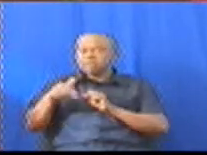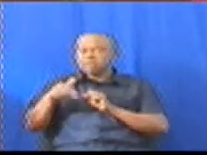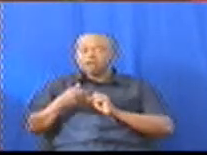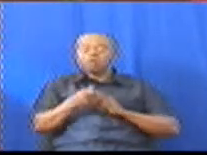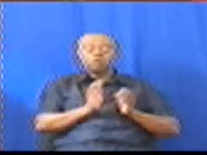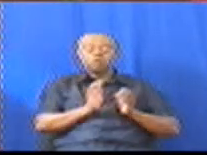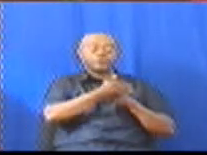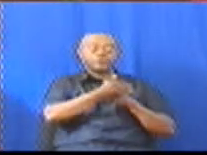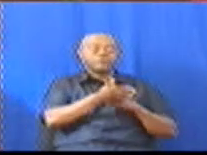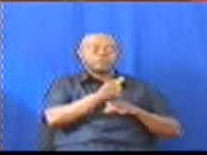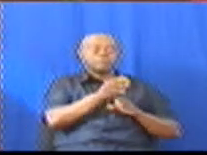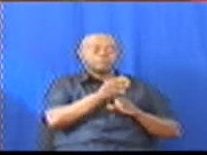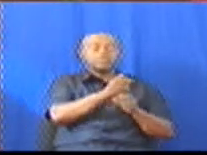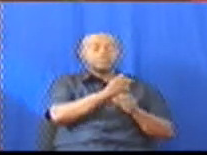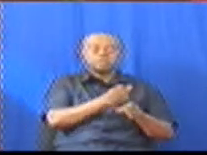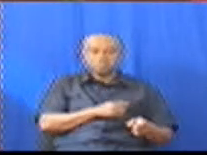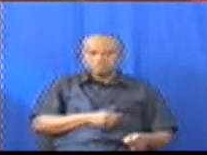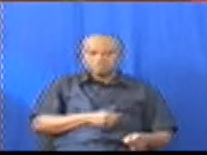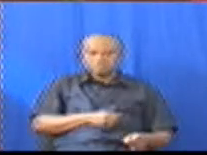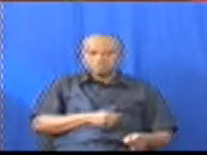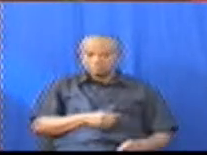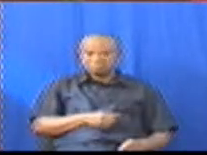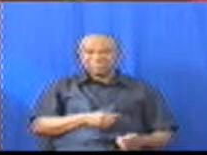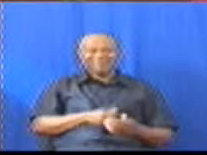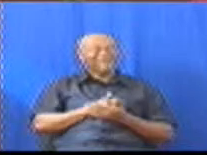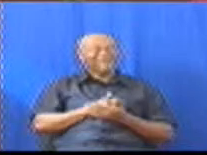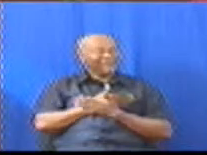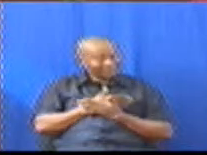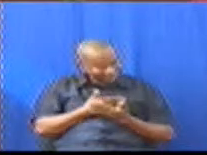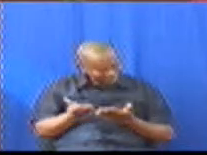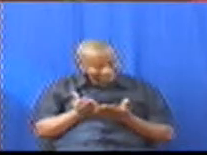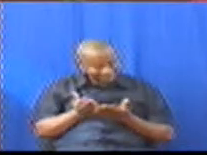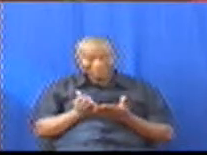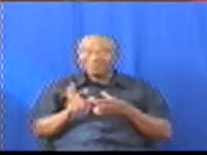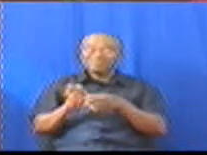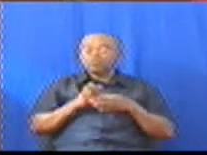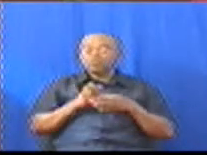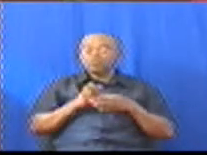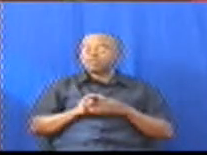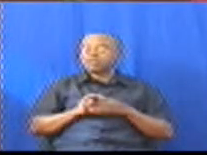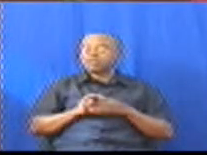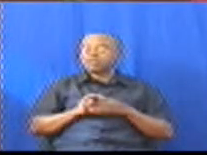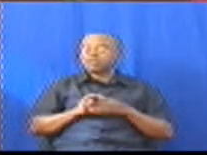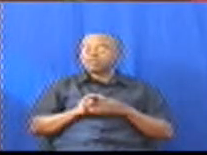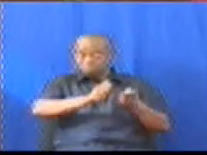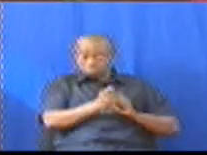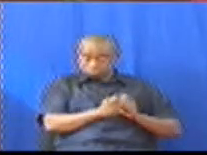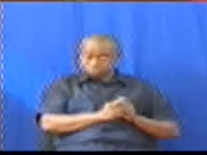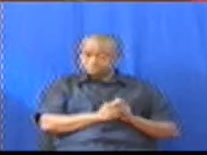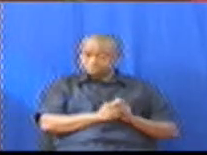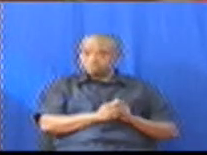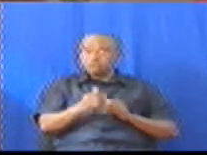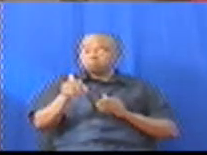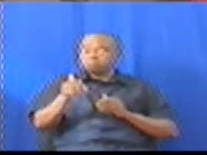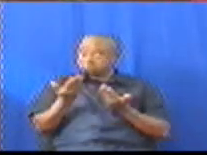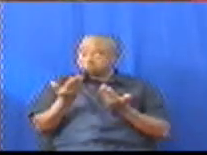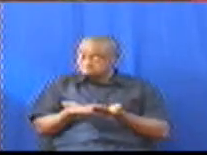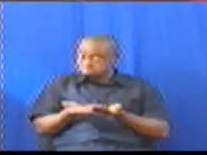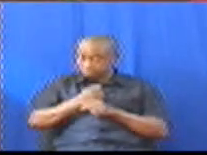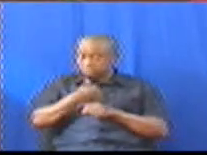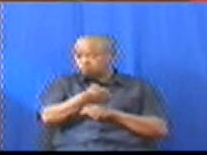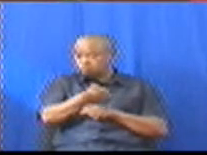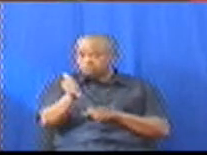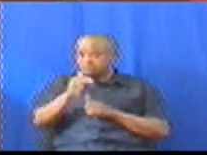uhusiano kabisa na maelekezo au marekebisho au kwa watumishi wenyewe.